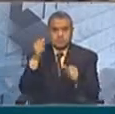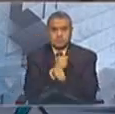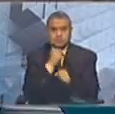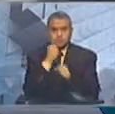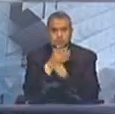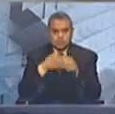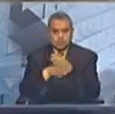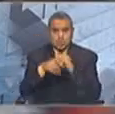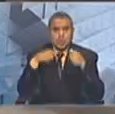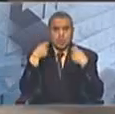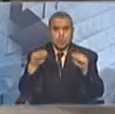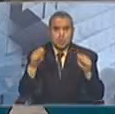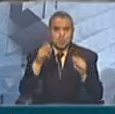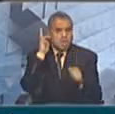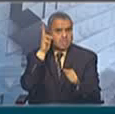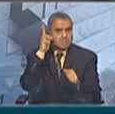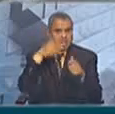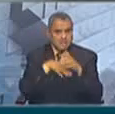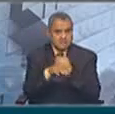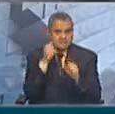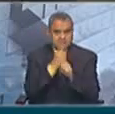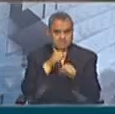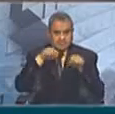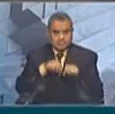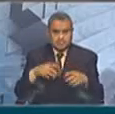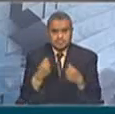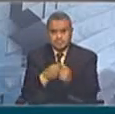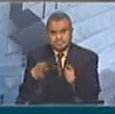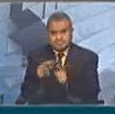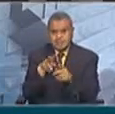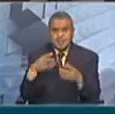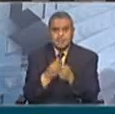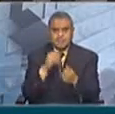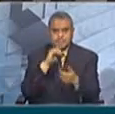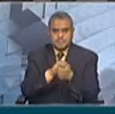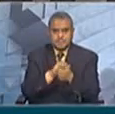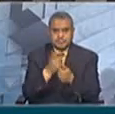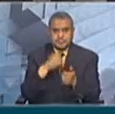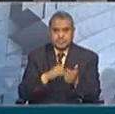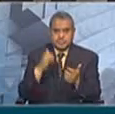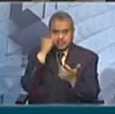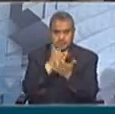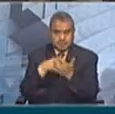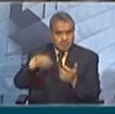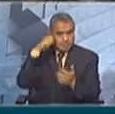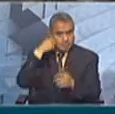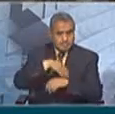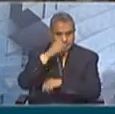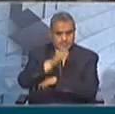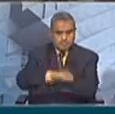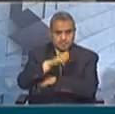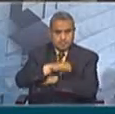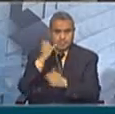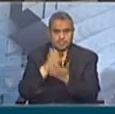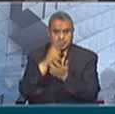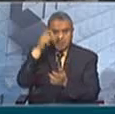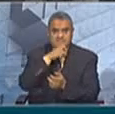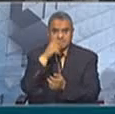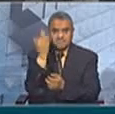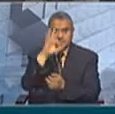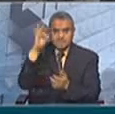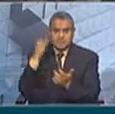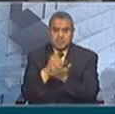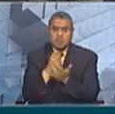وكالة يجاور مقرها مكتب شارلي إبدو القديم. المدعي العام في باريس ريمي هيتس أكد توقيف المشتبه